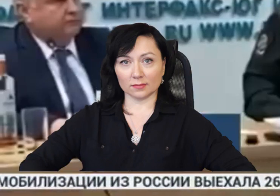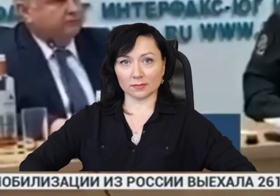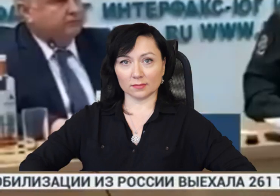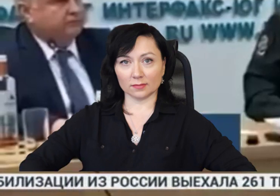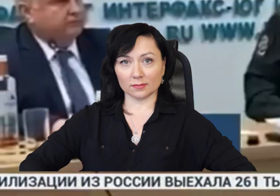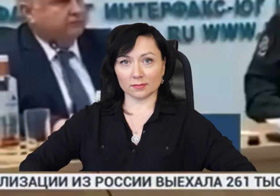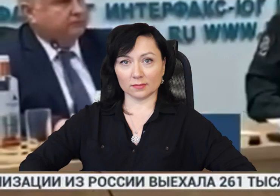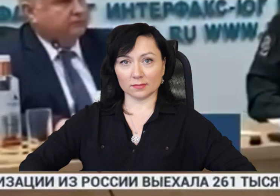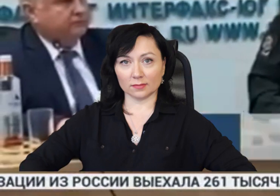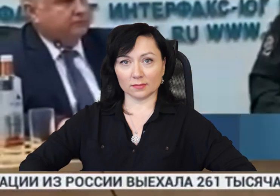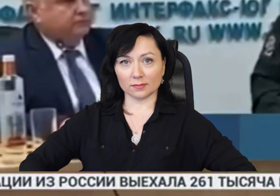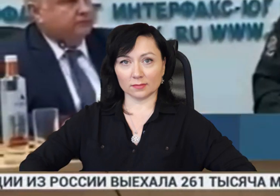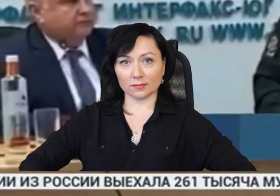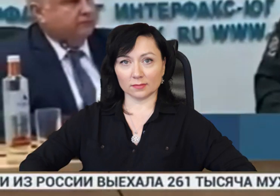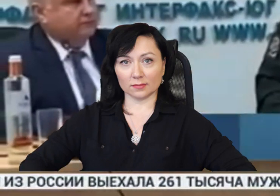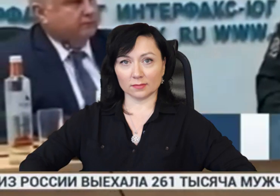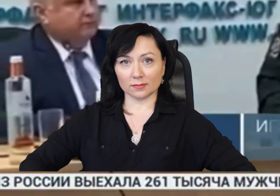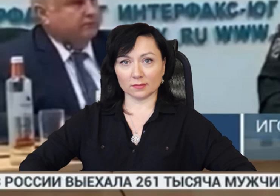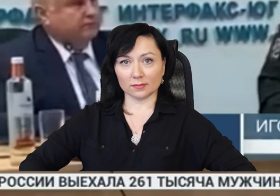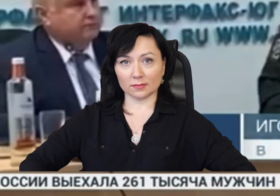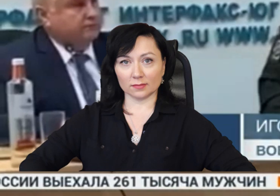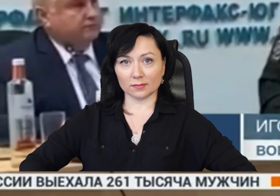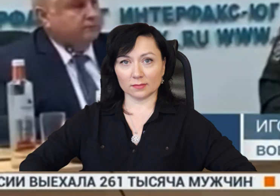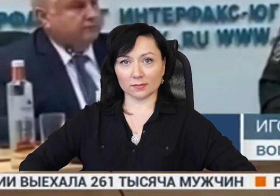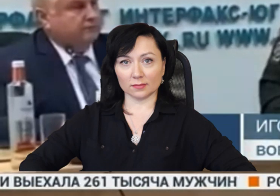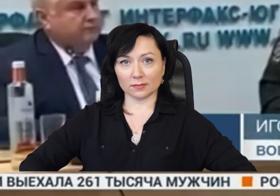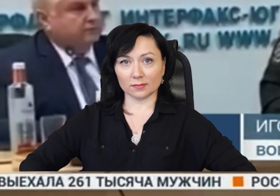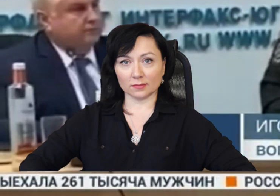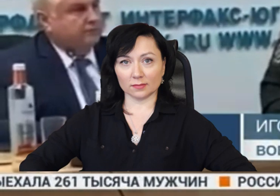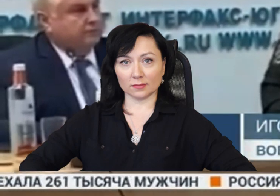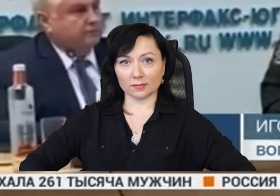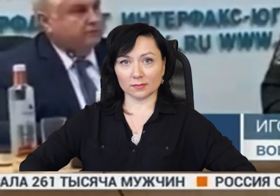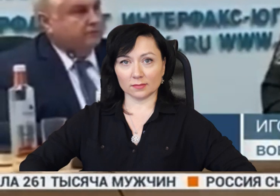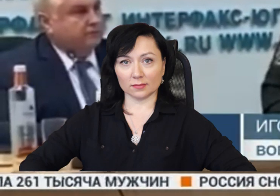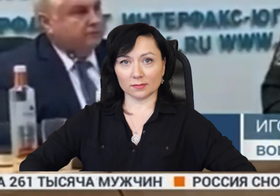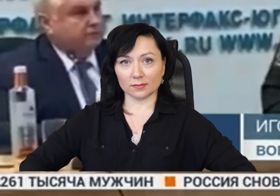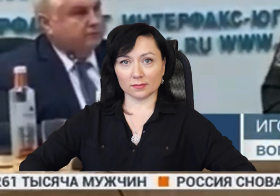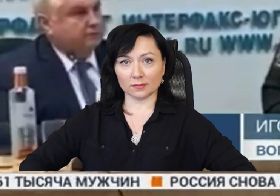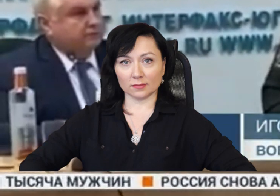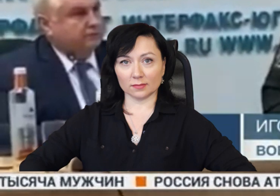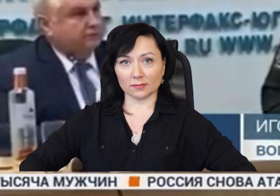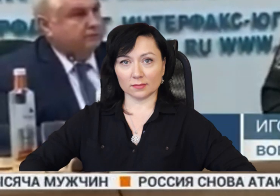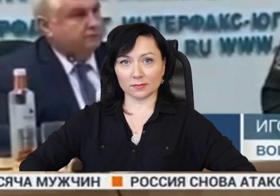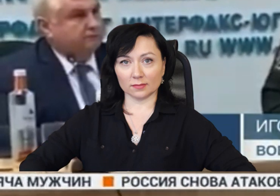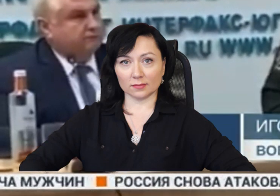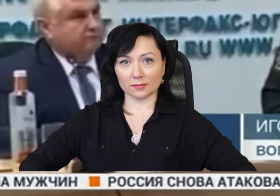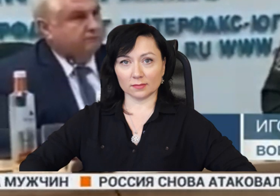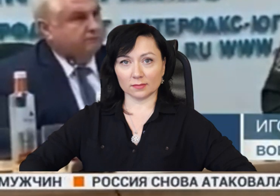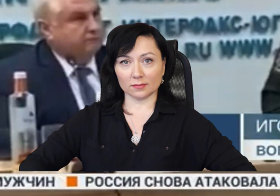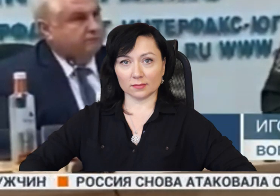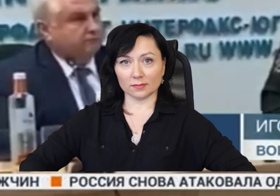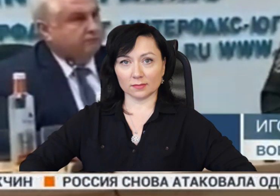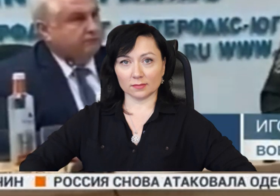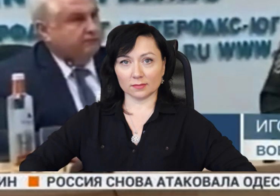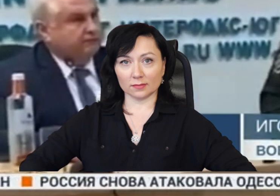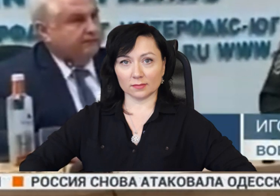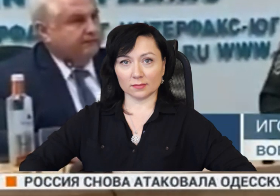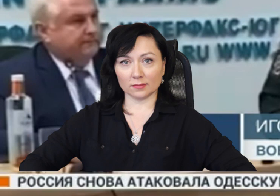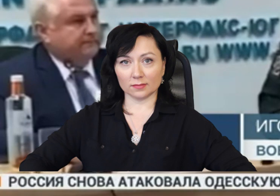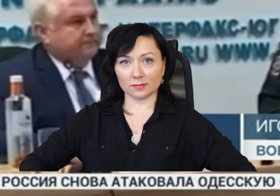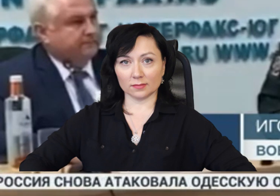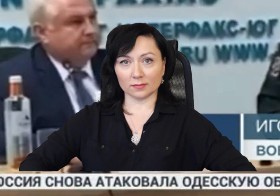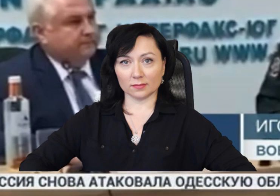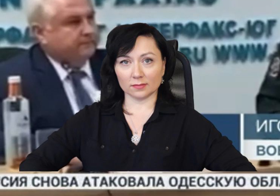1001 тур редакции сообщили что с 21 сентября они успели отправить за границу несколько тысяч клиентов